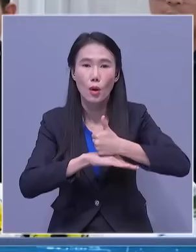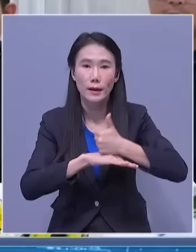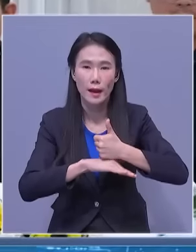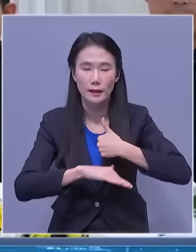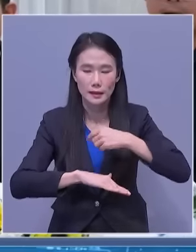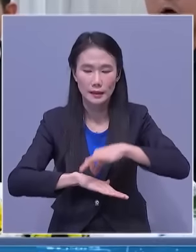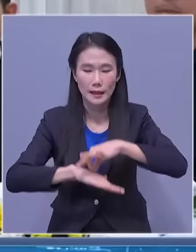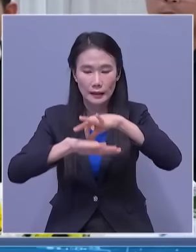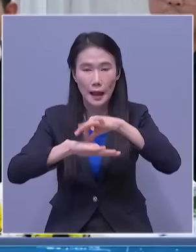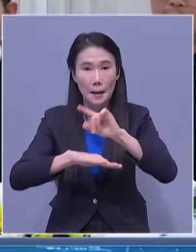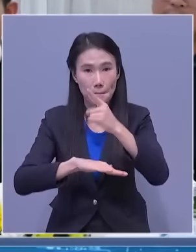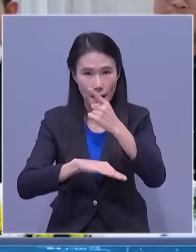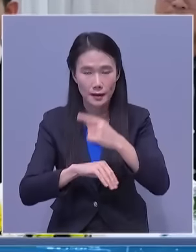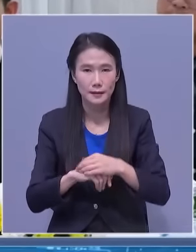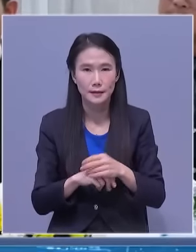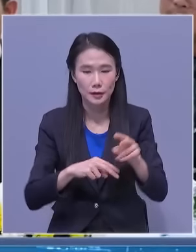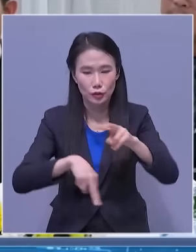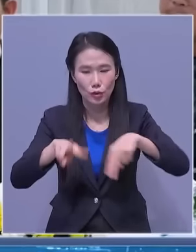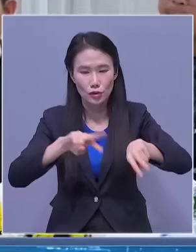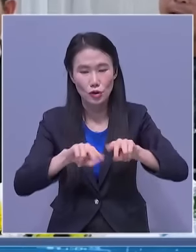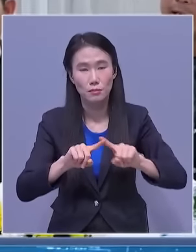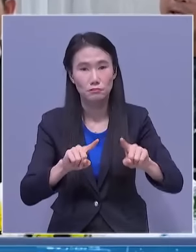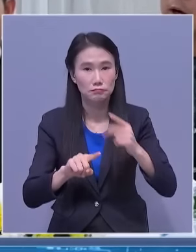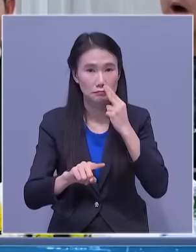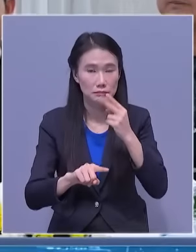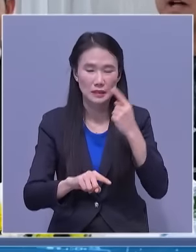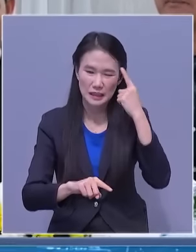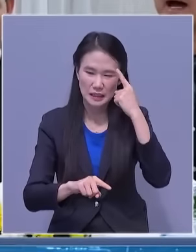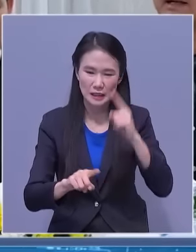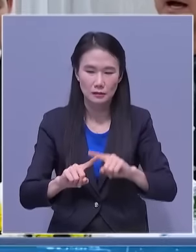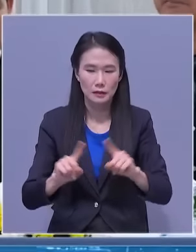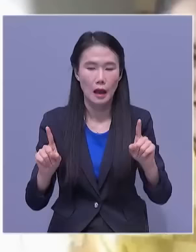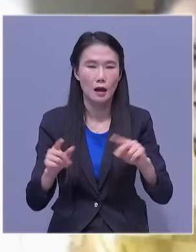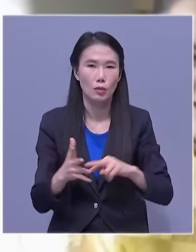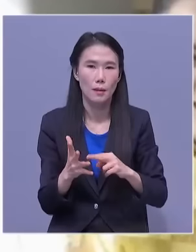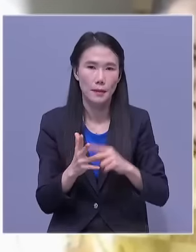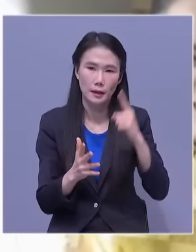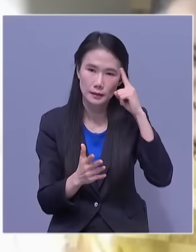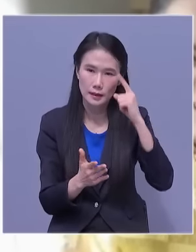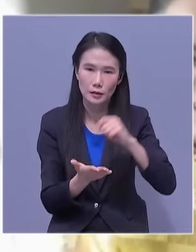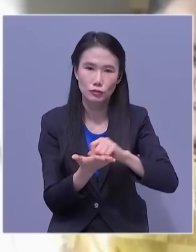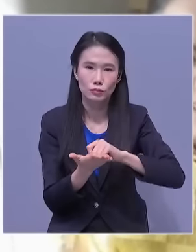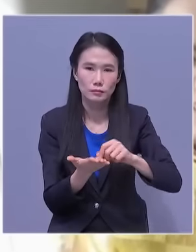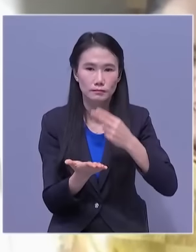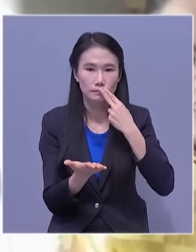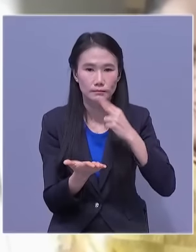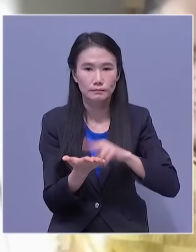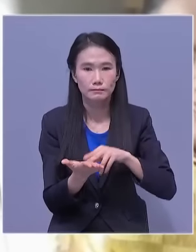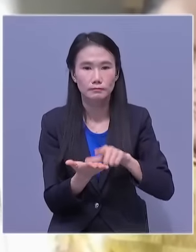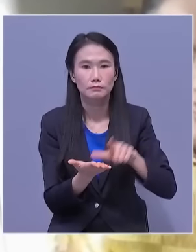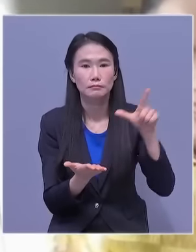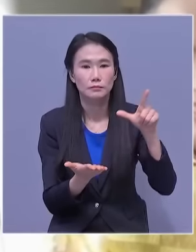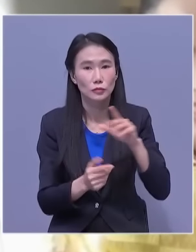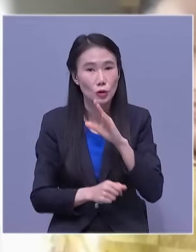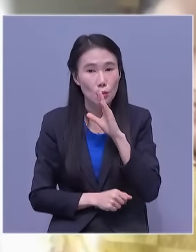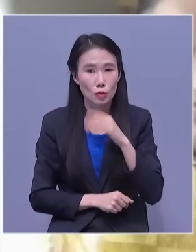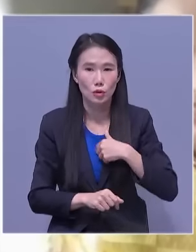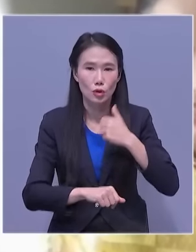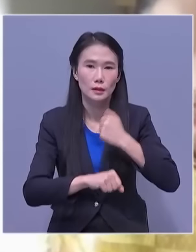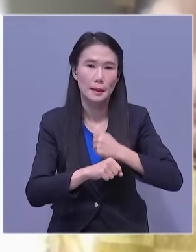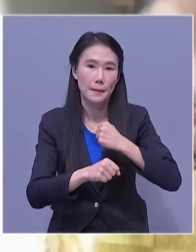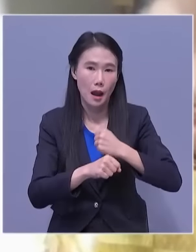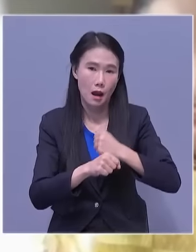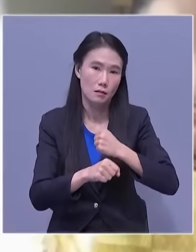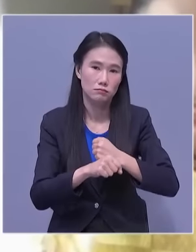ที่ตัวเองแต่งตั้งขึ้นมาซึ่งครั้งนั้นไม่มีใครเห็นด้วยก็เลยพร้อมใจกันเขียนจดหมายลาออกว่าถ้าอธิการบดียังทำงาน